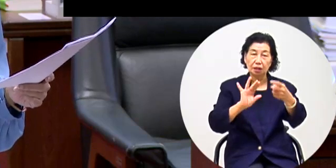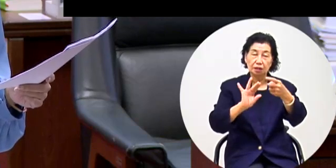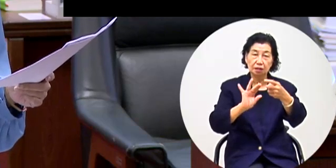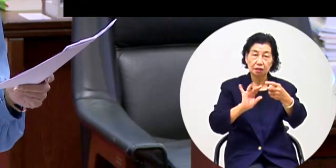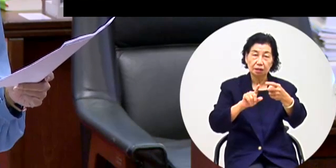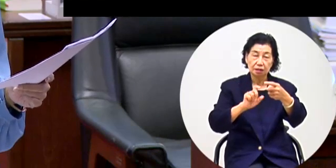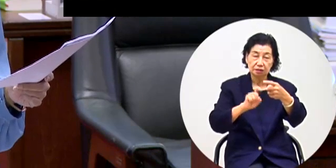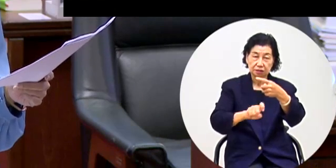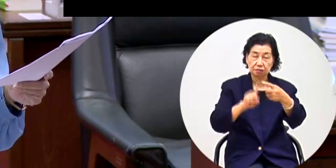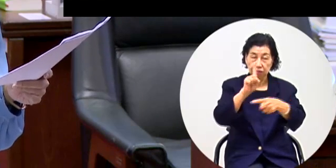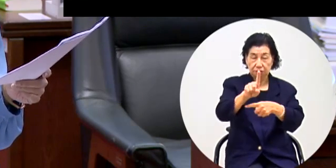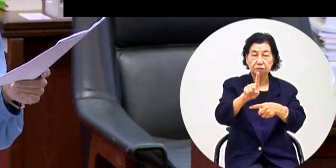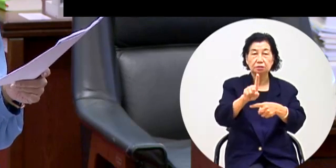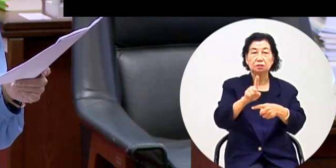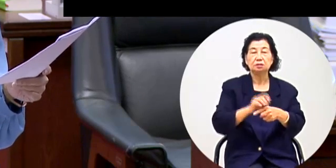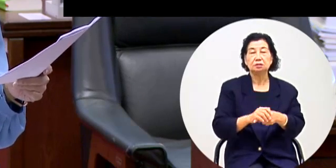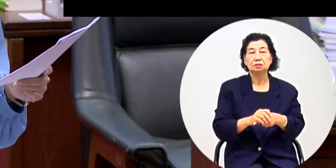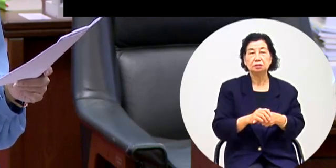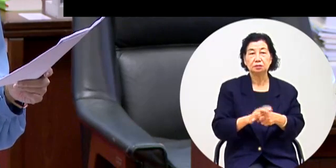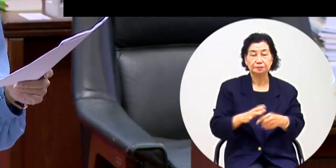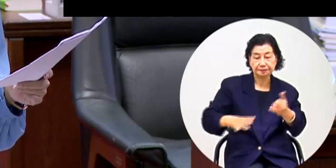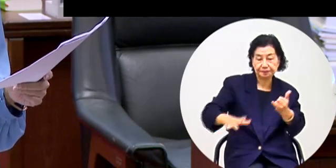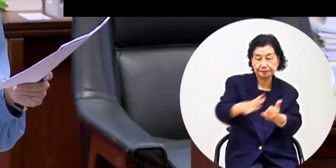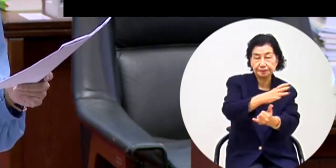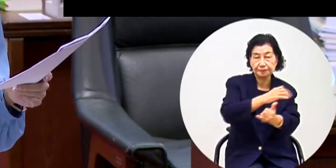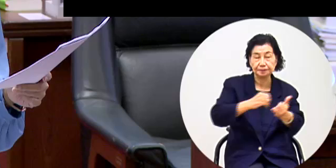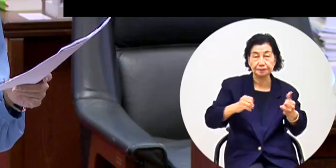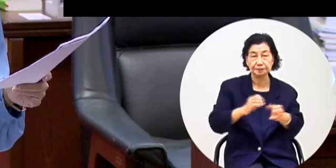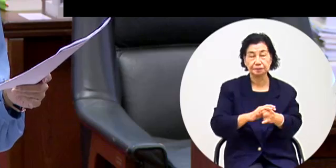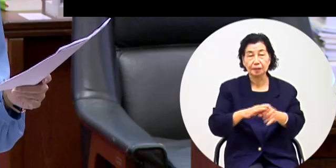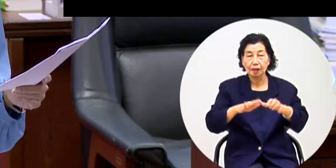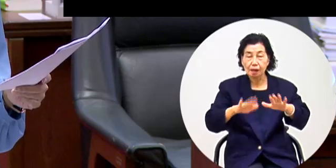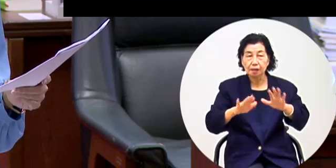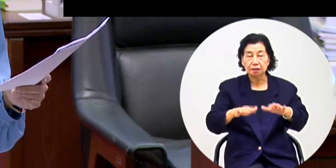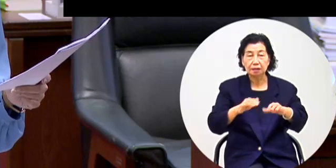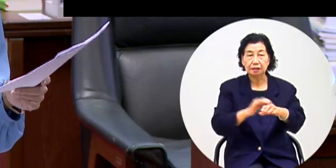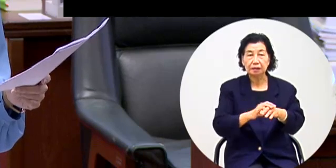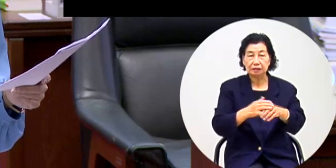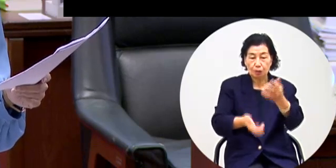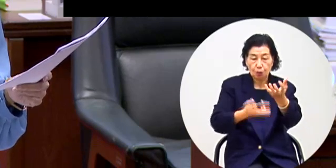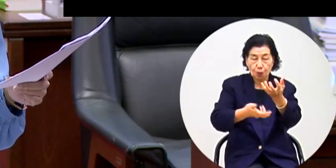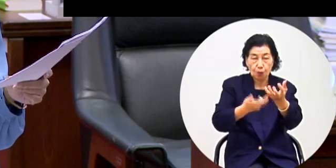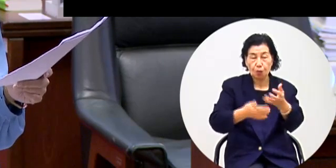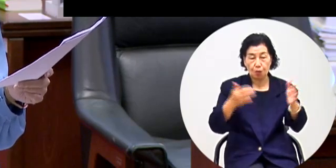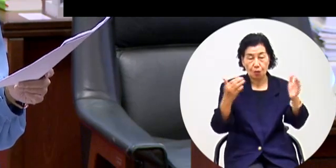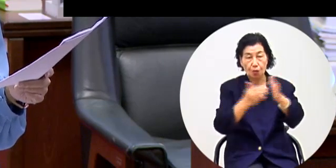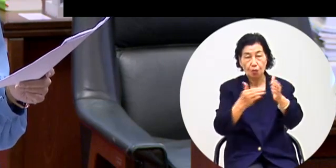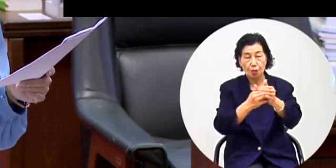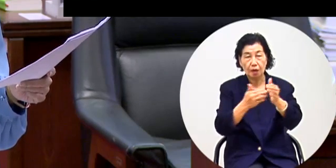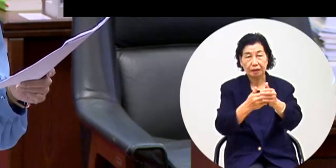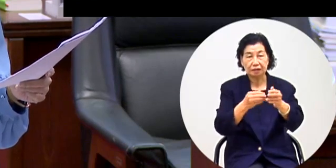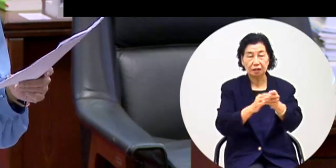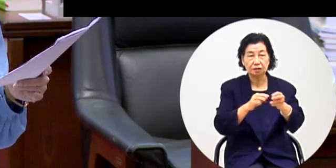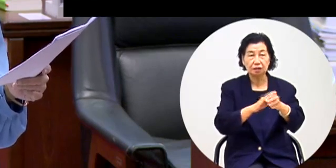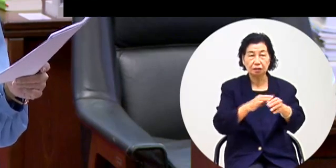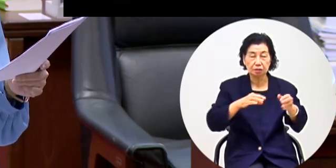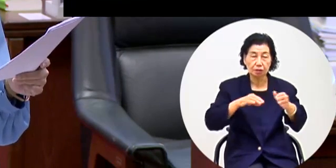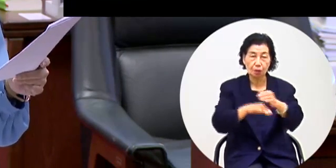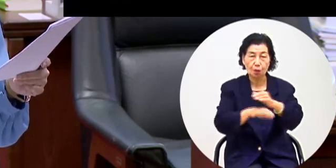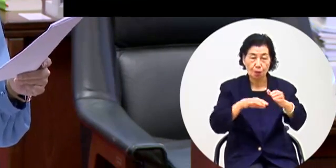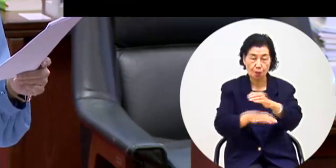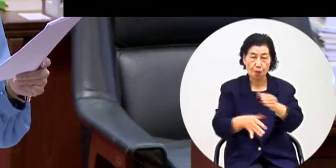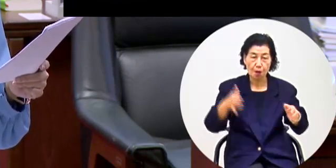湾要埋这个东西是很困难的。那我们高雄市尤其烧这么多的垃圾啊，高雄市自己啊，大